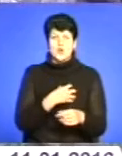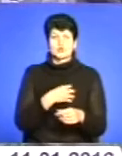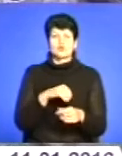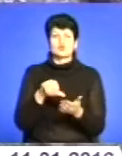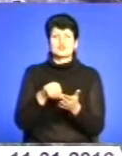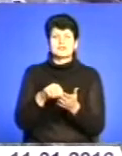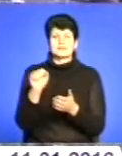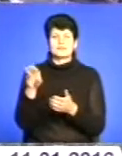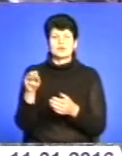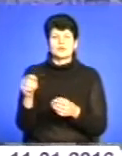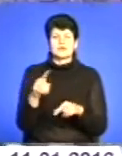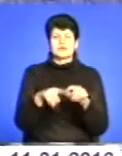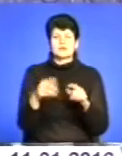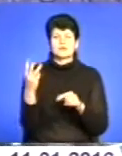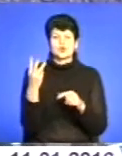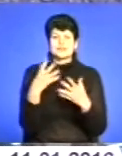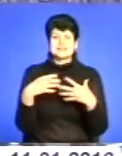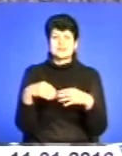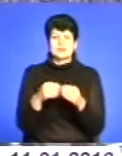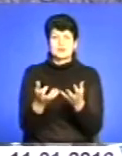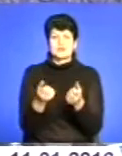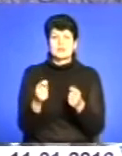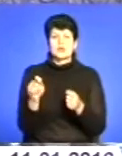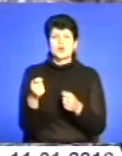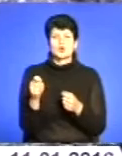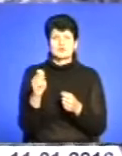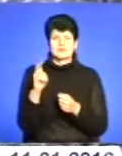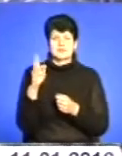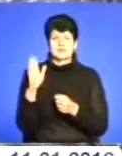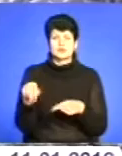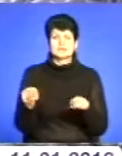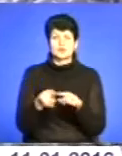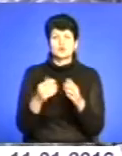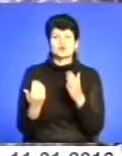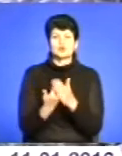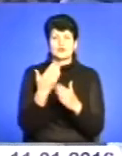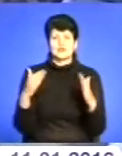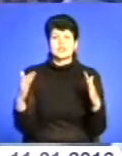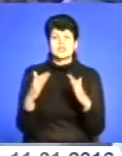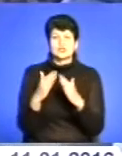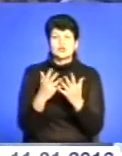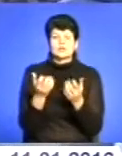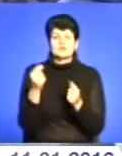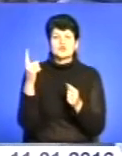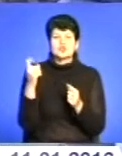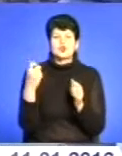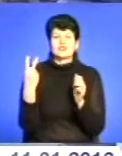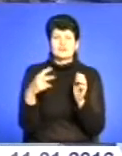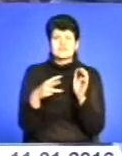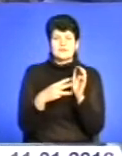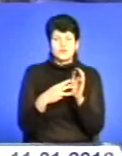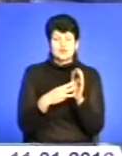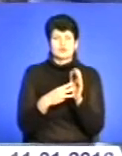трьох сімей загиблих військовослужбовців отримали ключі від квартир. Також нове житло отримав і солдат 128-ї гірсько-піхотної